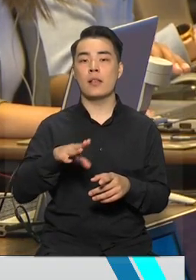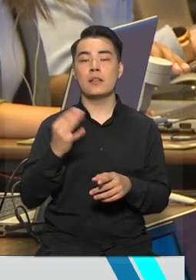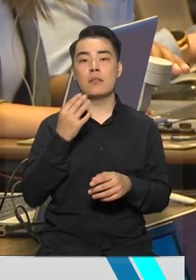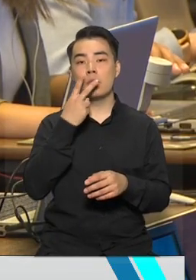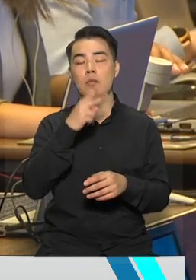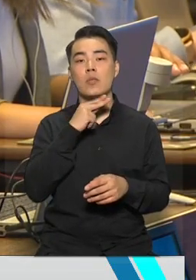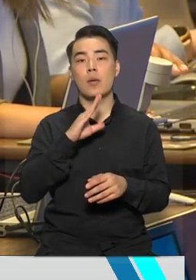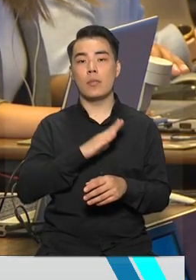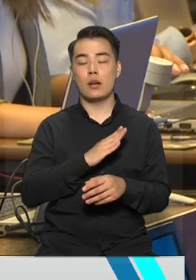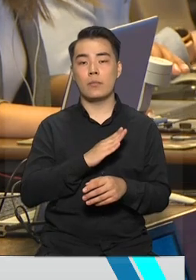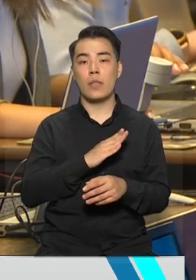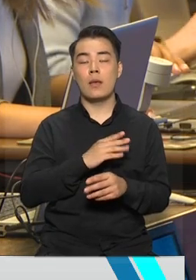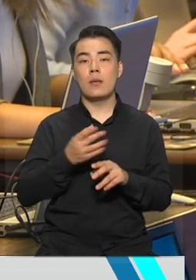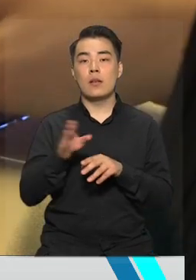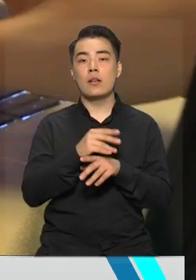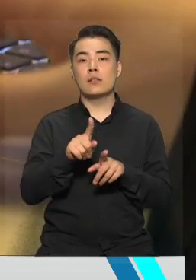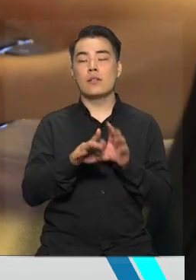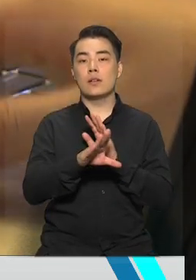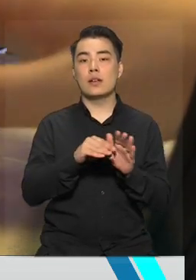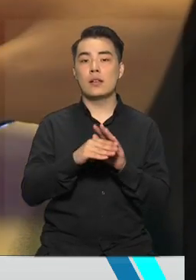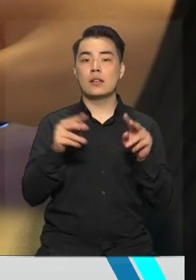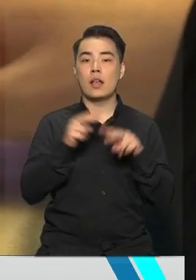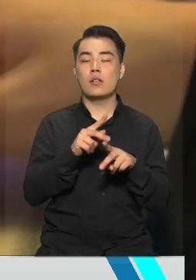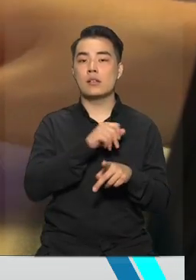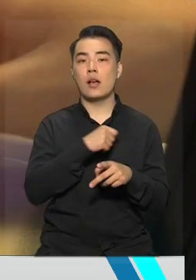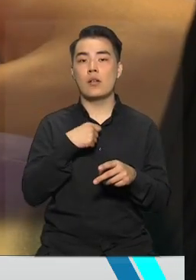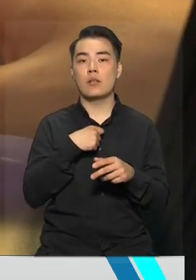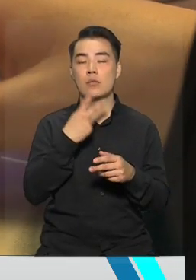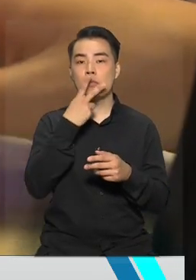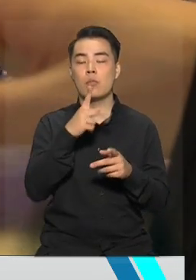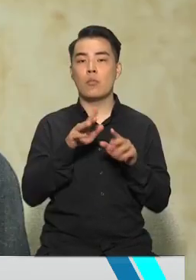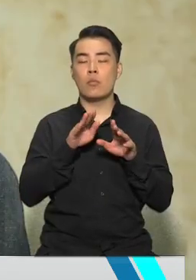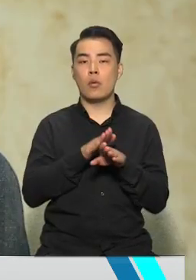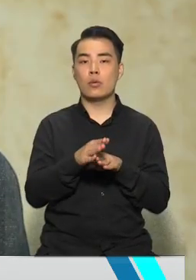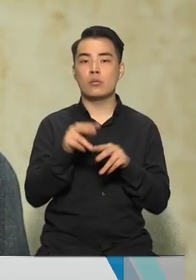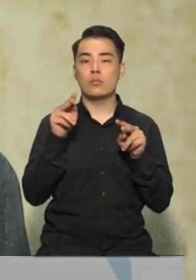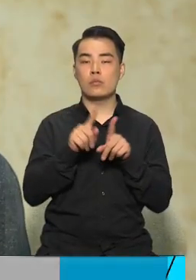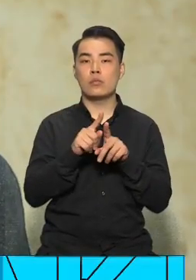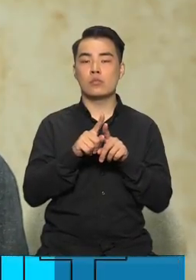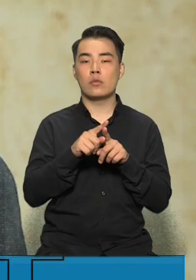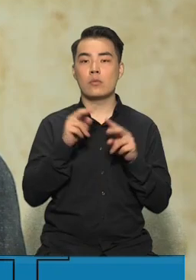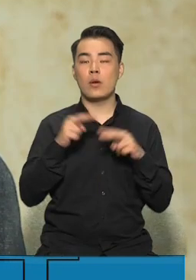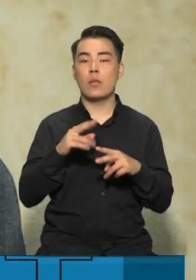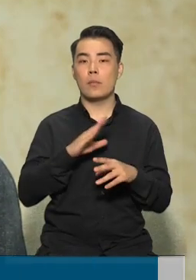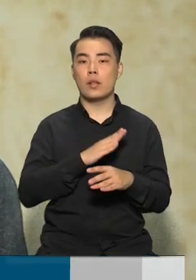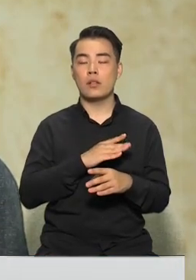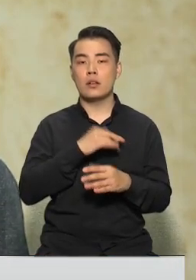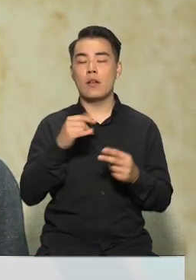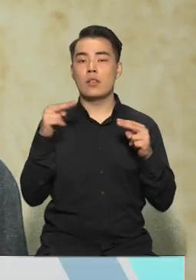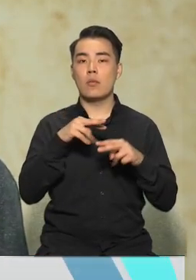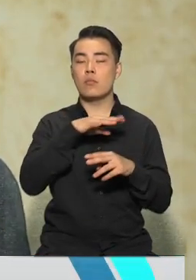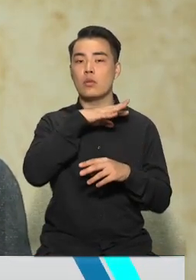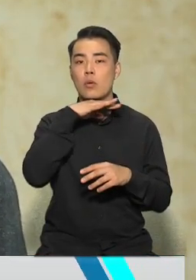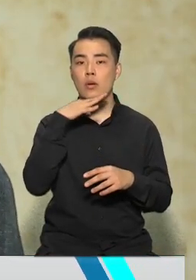өтуінде. Сондықтан байқаушы неғұрлым көп болған сайын талап қатаң сақталатыны анық. Қазір бақылаушылар өте көп. Қазір